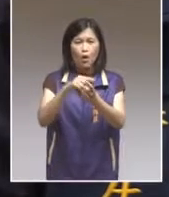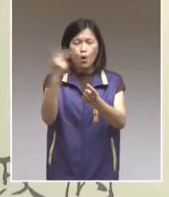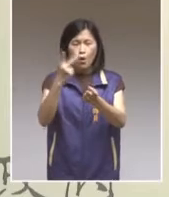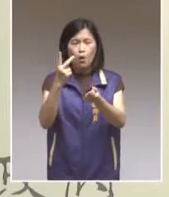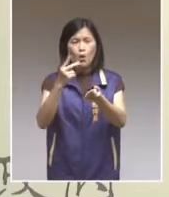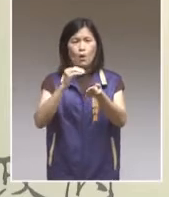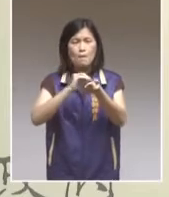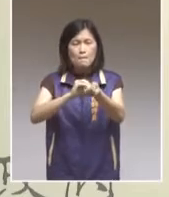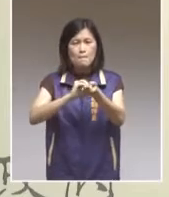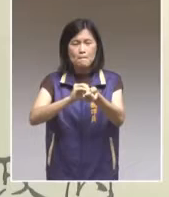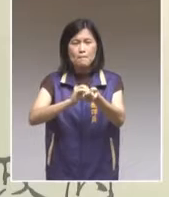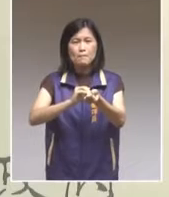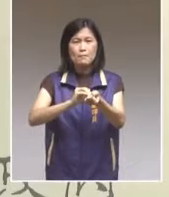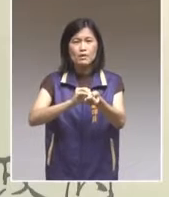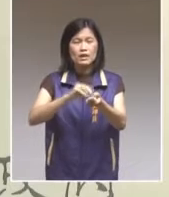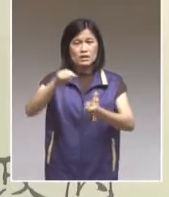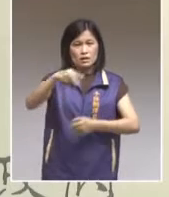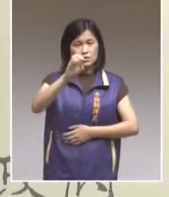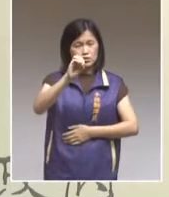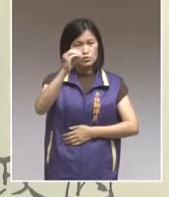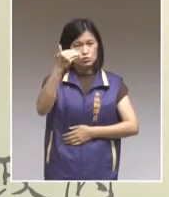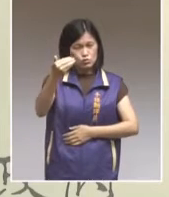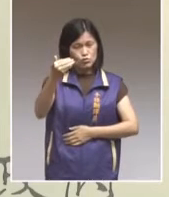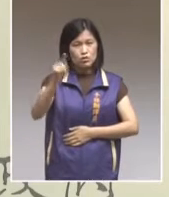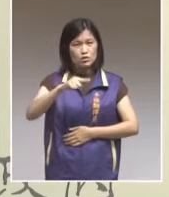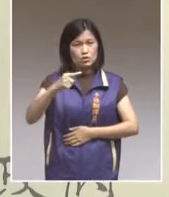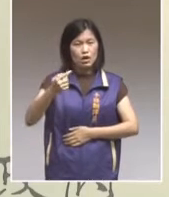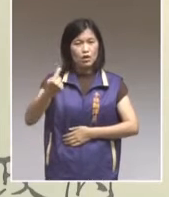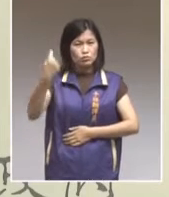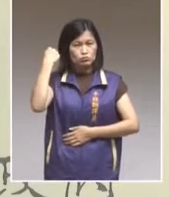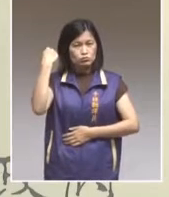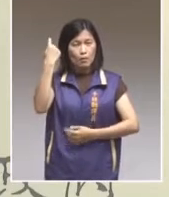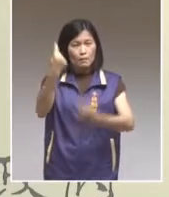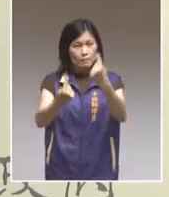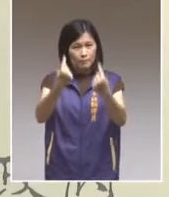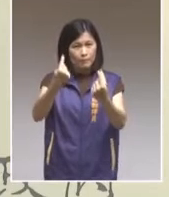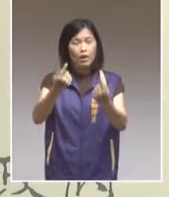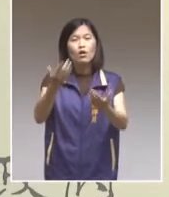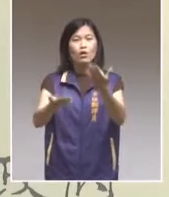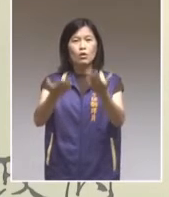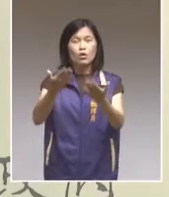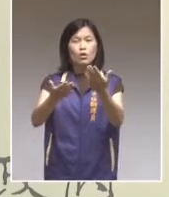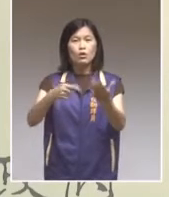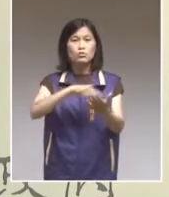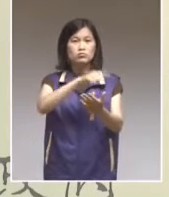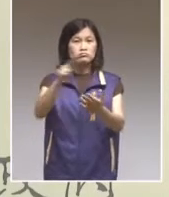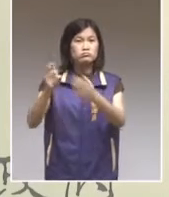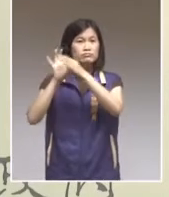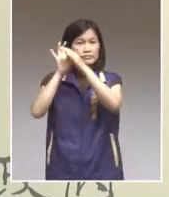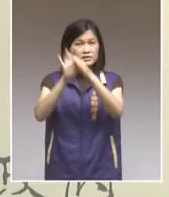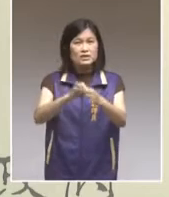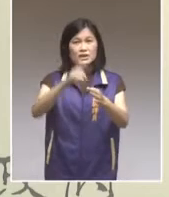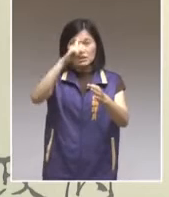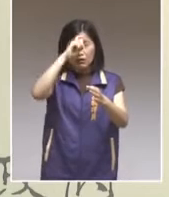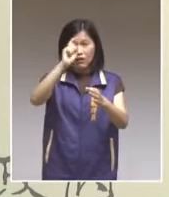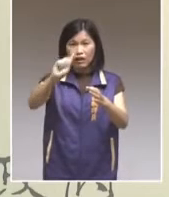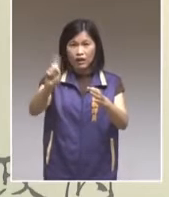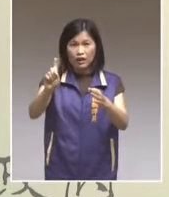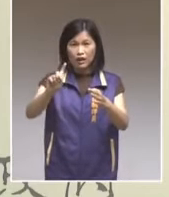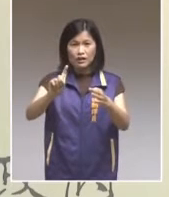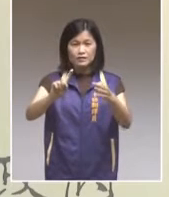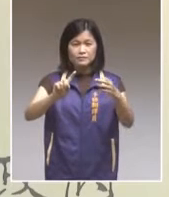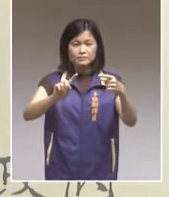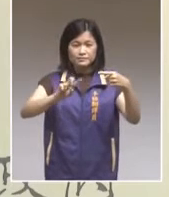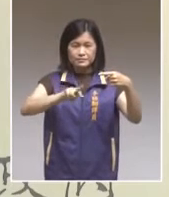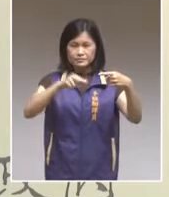边209人，那整体的比例跟昨天来讲是差不多的。好，啊，那这个部分我们持续啊，我们希望在阳转跟